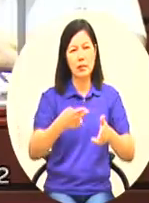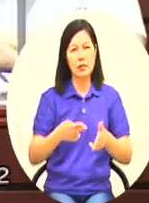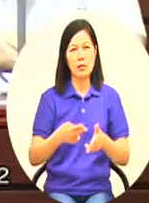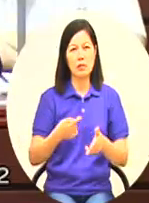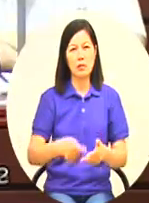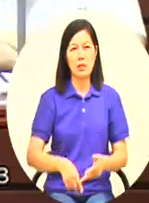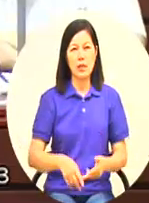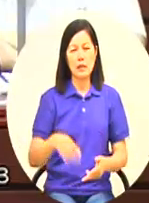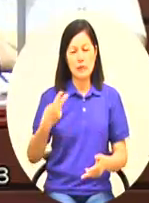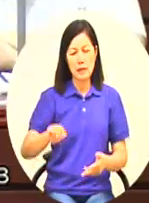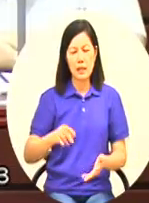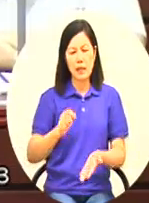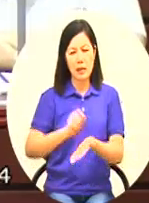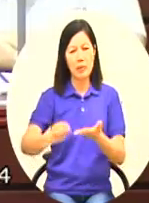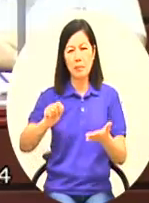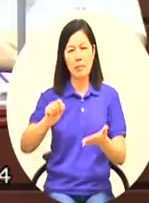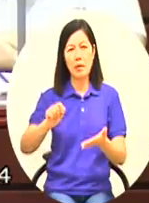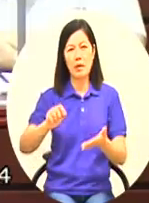来标我们